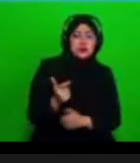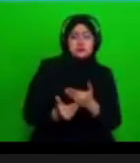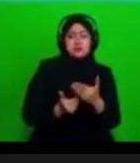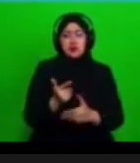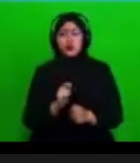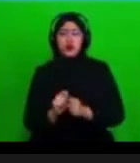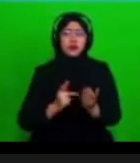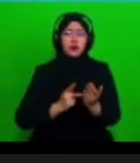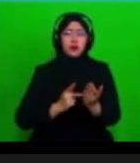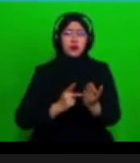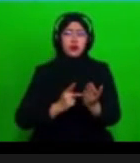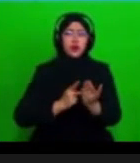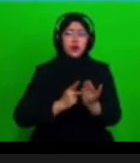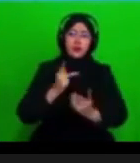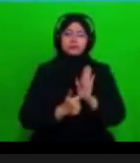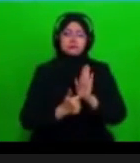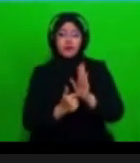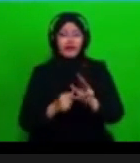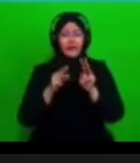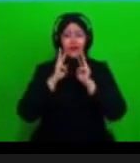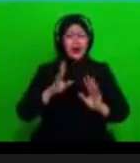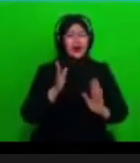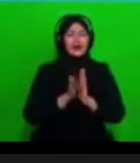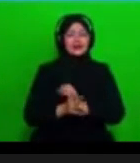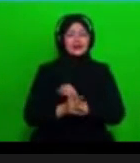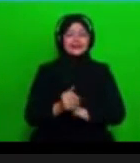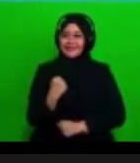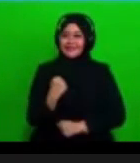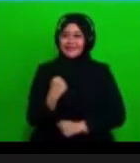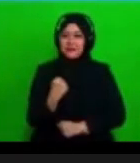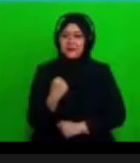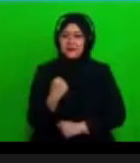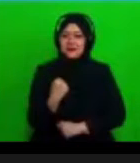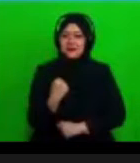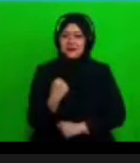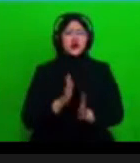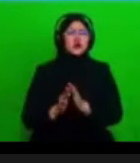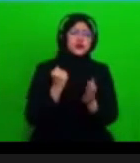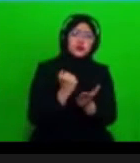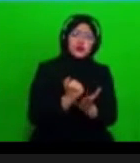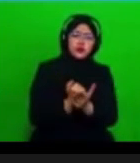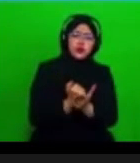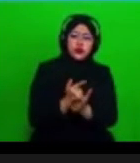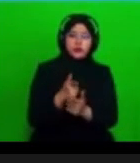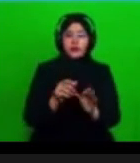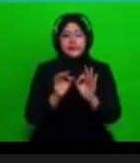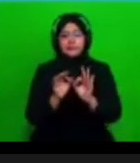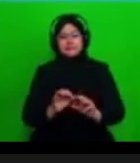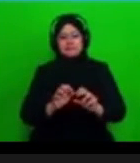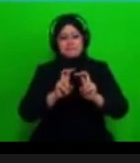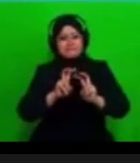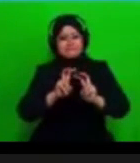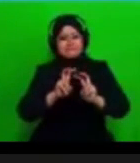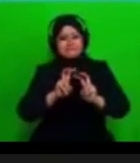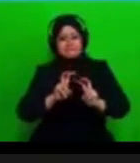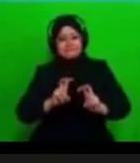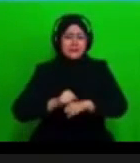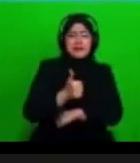cepet-cepetan merilis program habis itu wow gitu enggak, tapi benar-benar make sure ini akan terimplementasi dengan